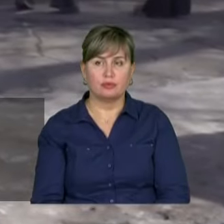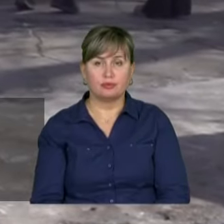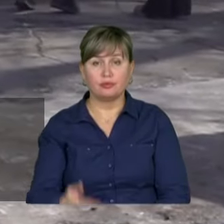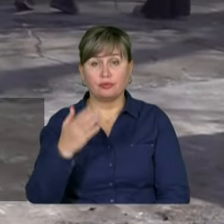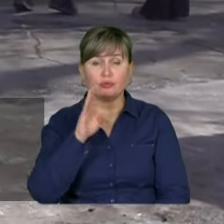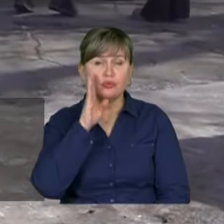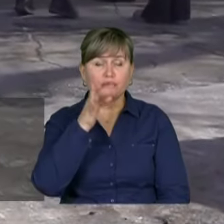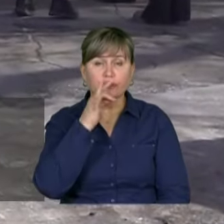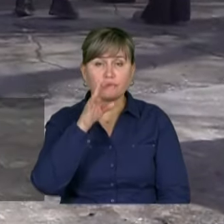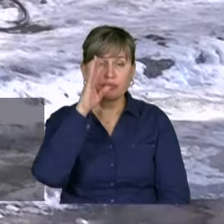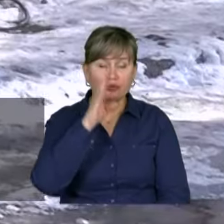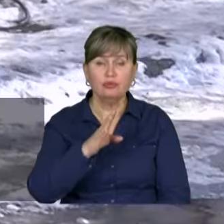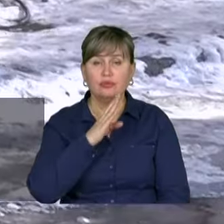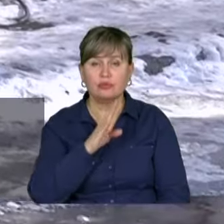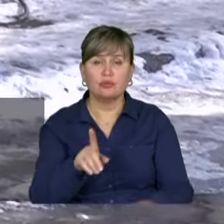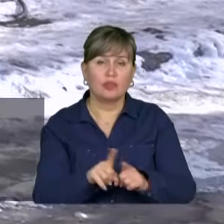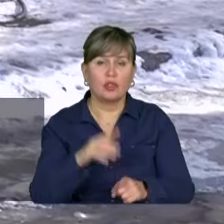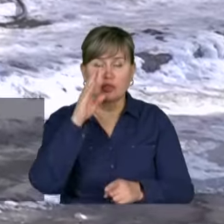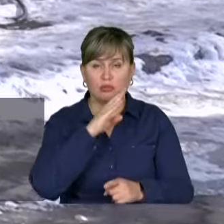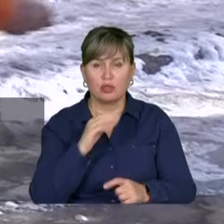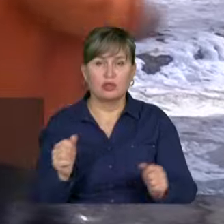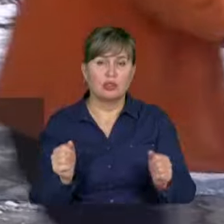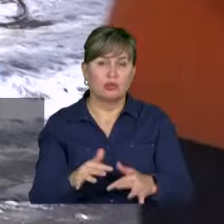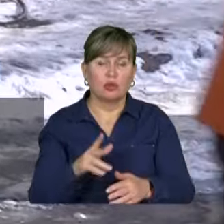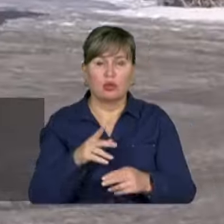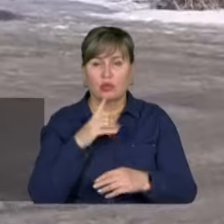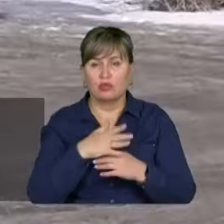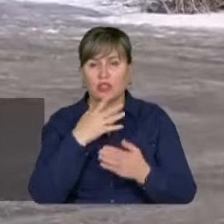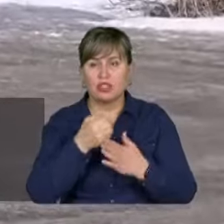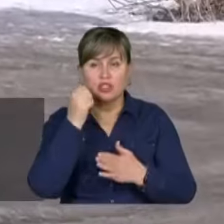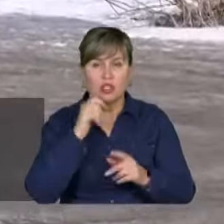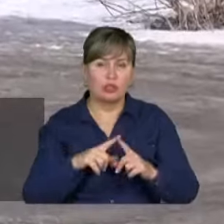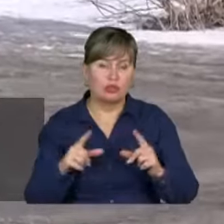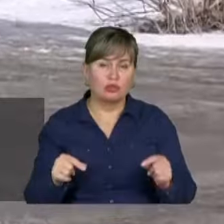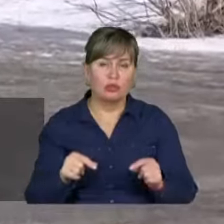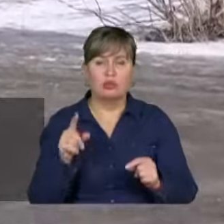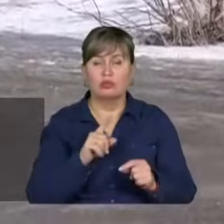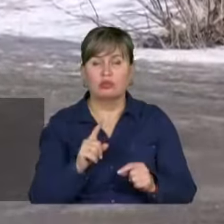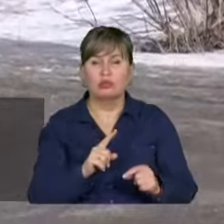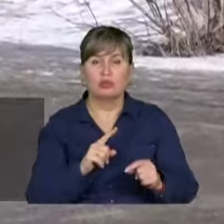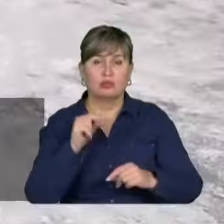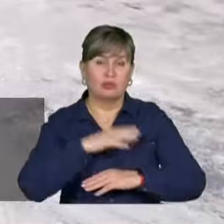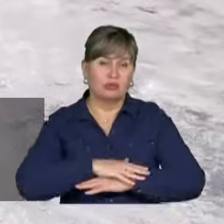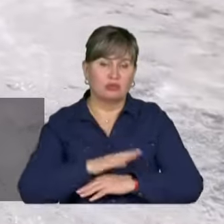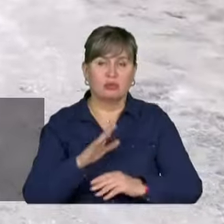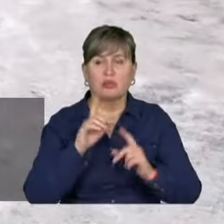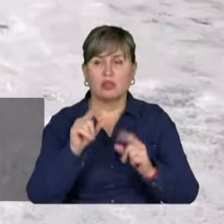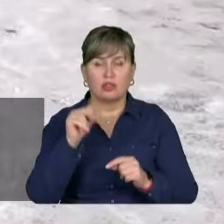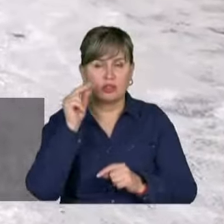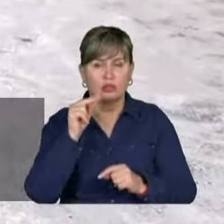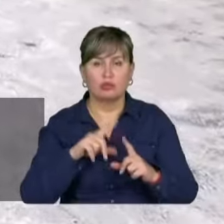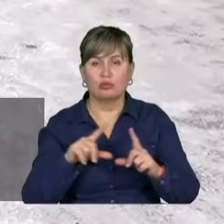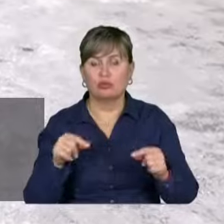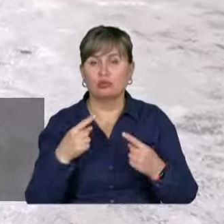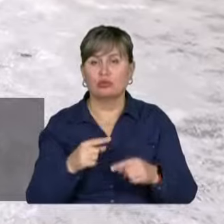Ранним утром мальчишки и девчонки, а также их родители собираются около своей старой школы. Но не для того, чтобы сесть за парты, а для поездки на занятия в другую